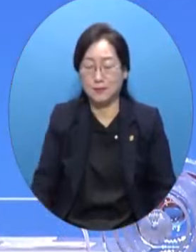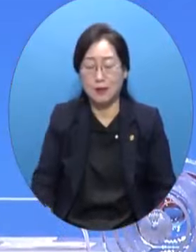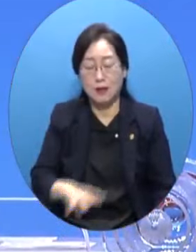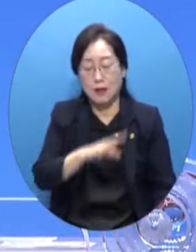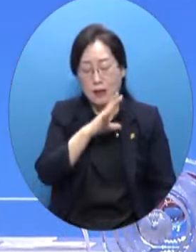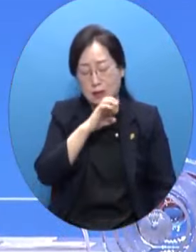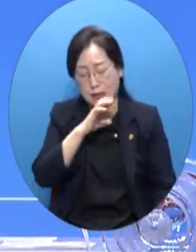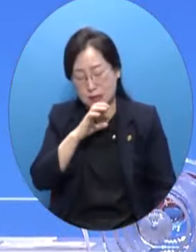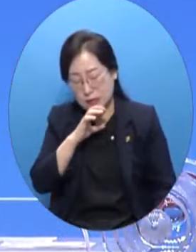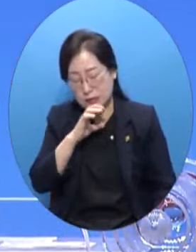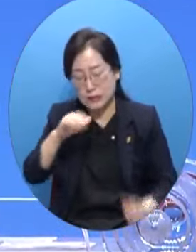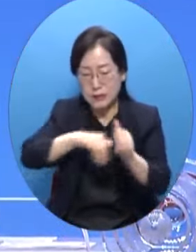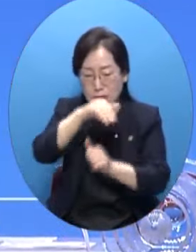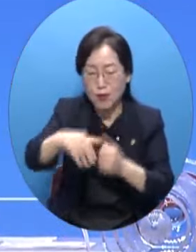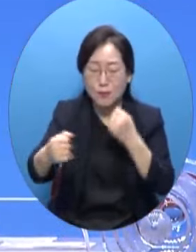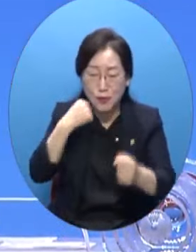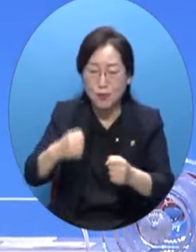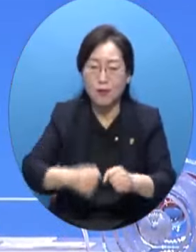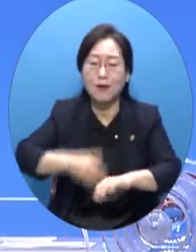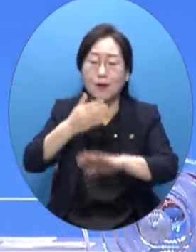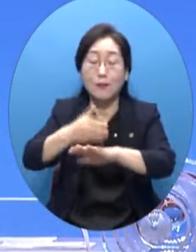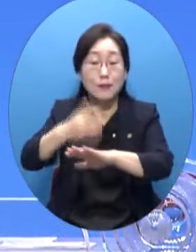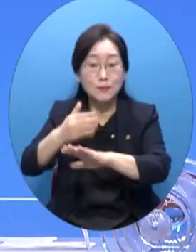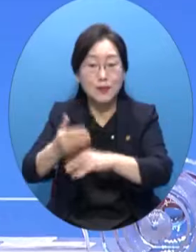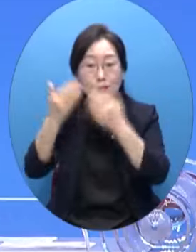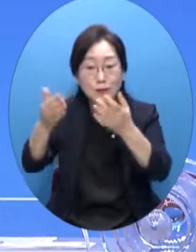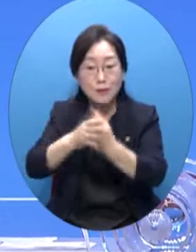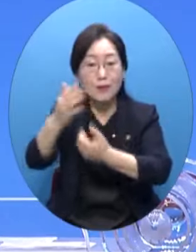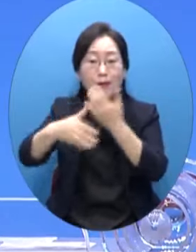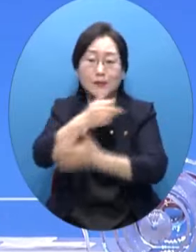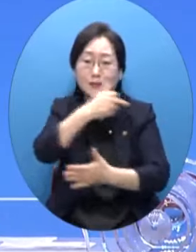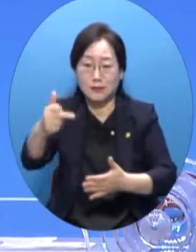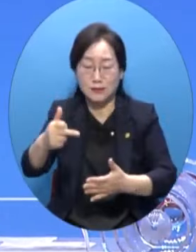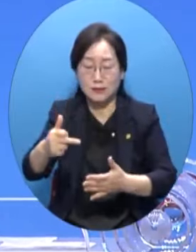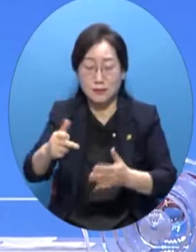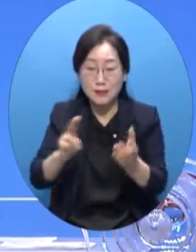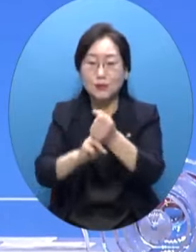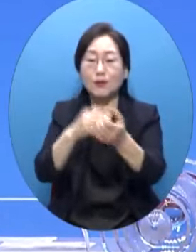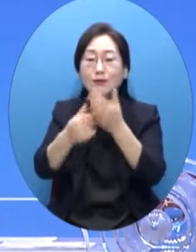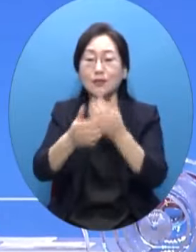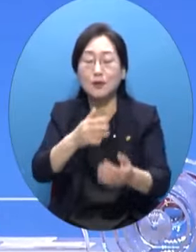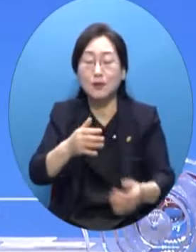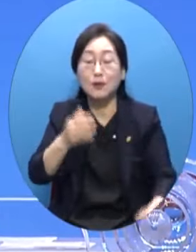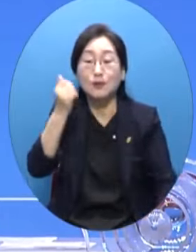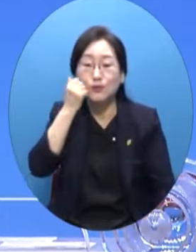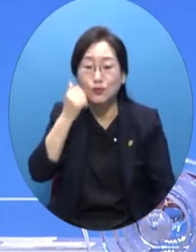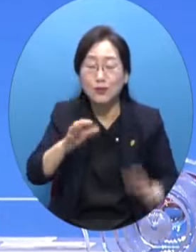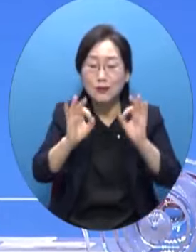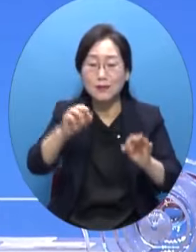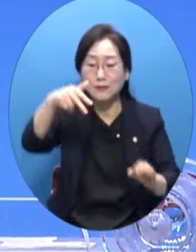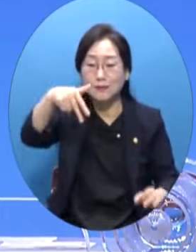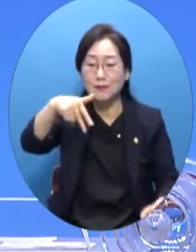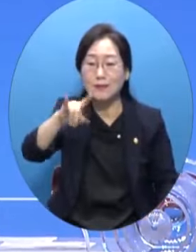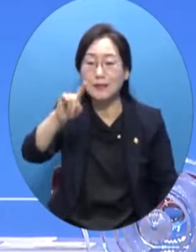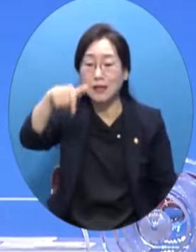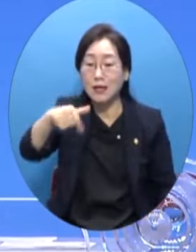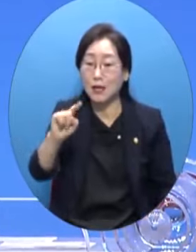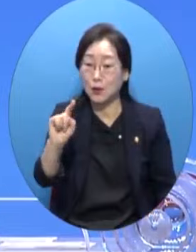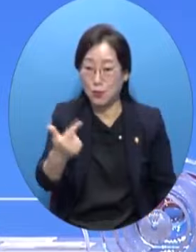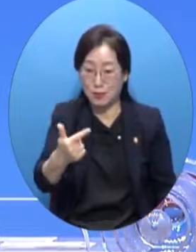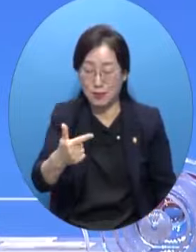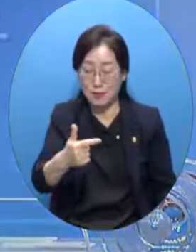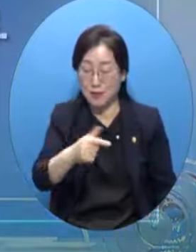불평할 수 없는 상황에서 감사하고 또 감사하고 또 감사했더니 하나님의 큰 기적을 체험한 우리 김재권 장로님의